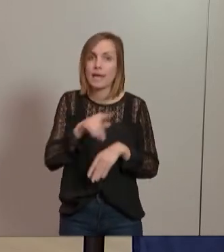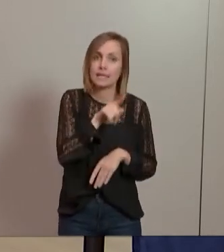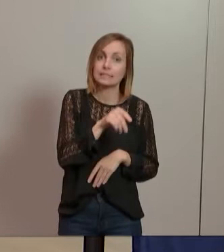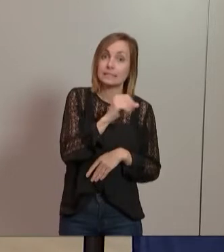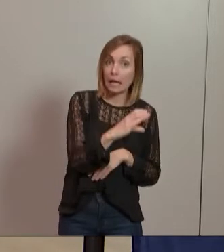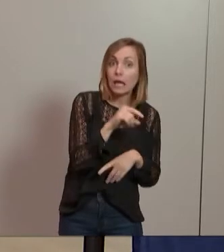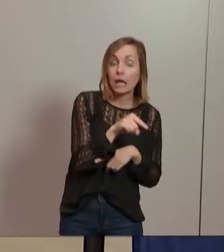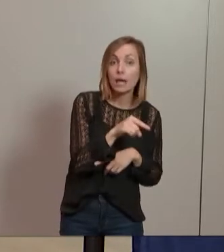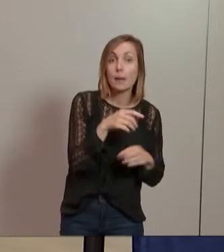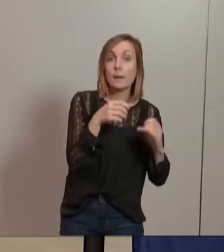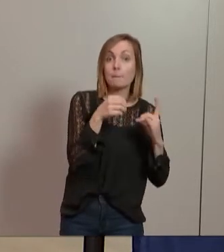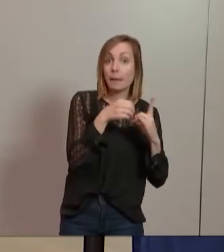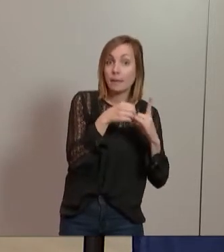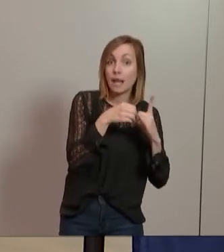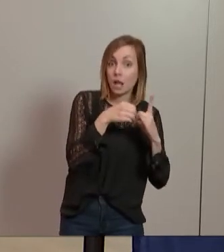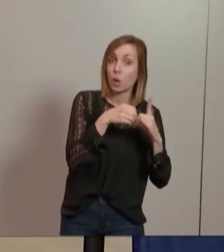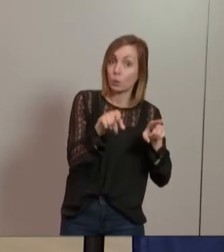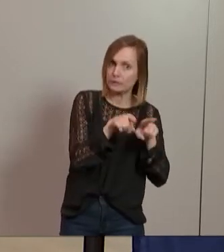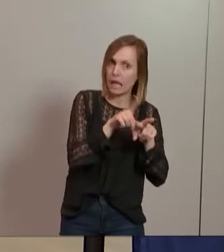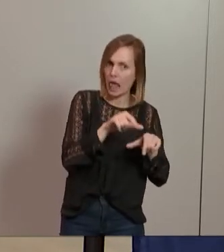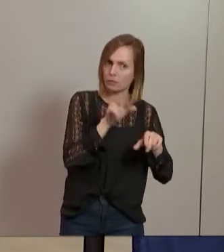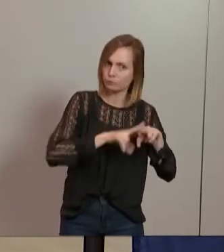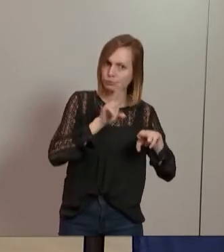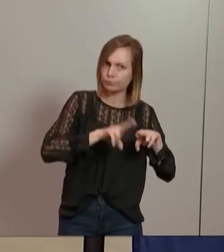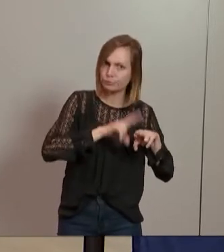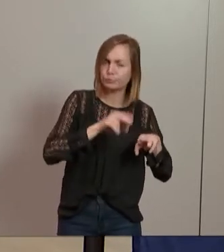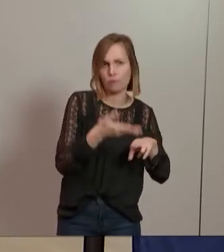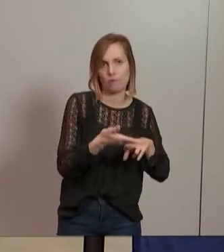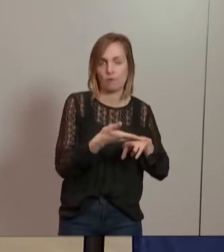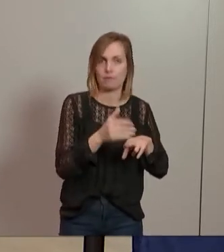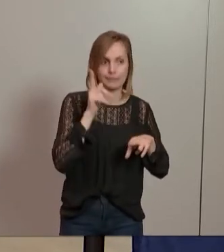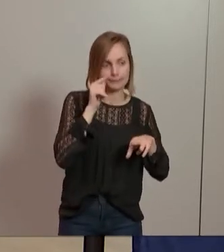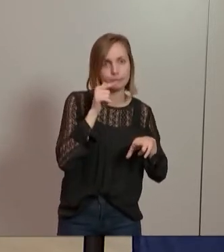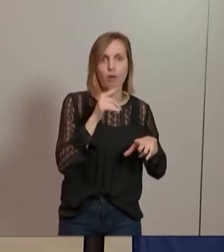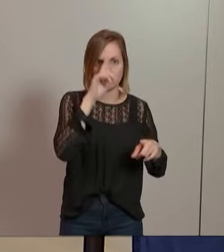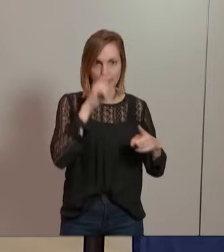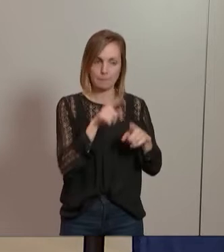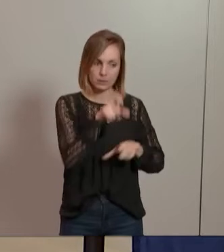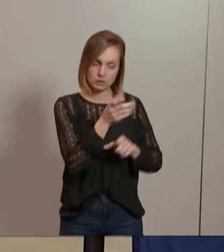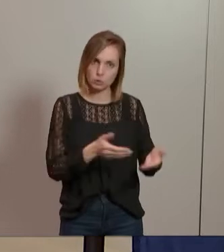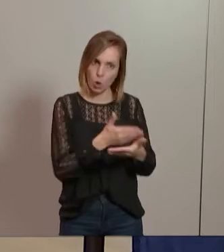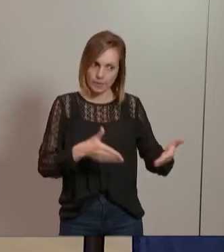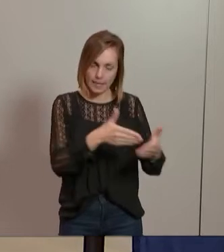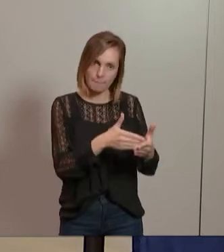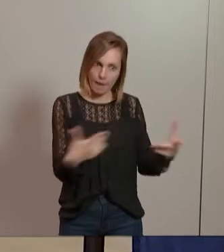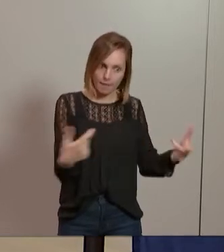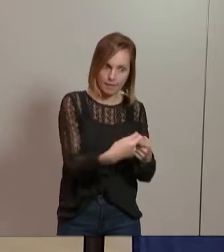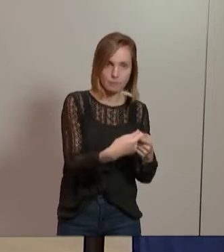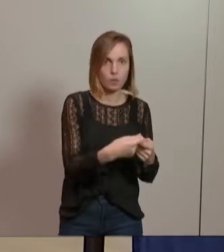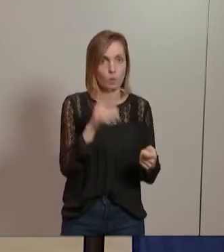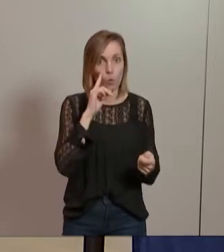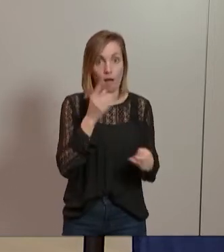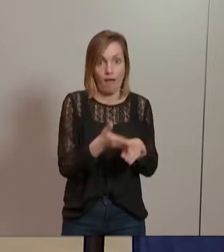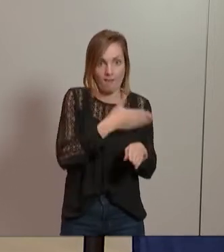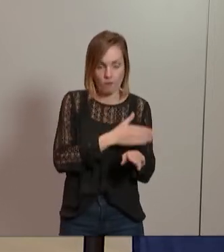Pierre-Mille-les-Îles. Ici aussi, on note un effort en termes de prise en compte du handicap, puisque le travail de concertation a permis